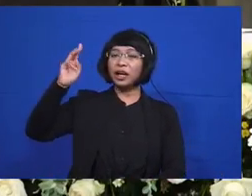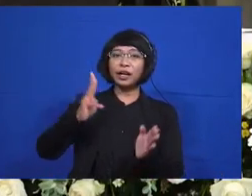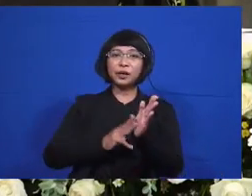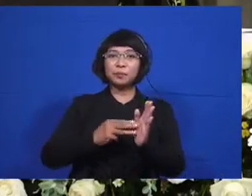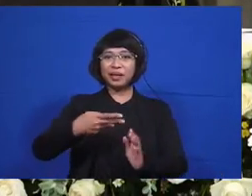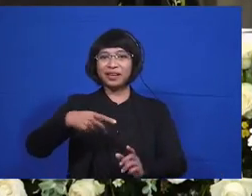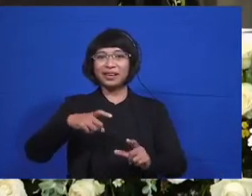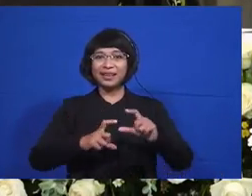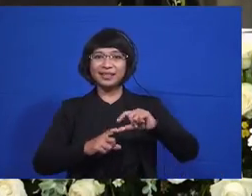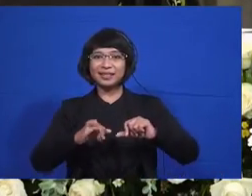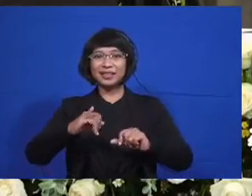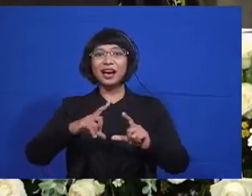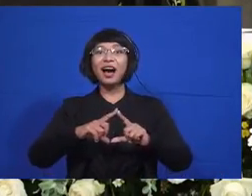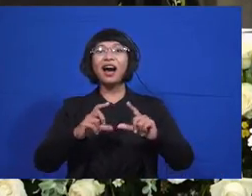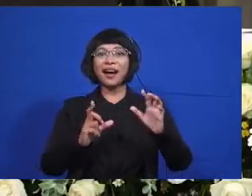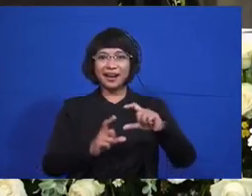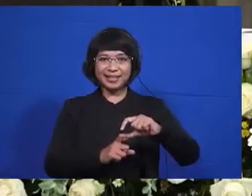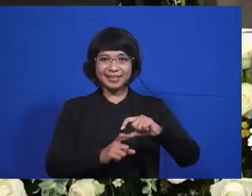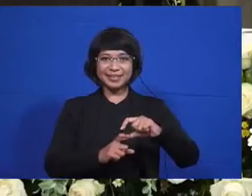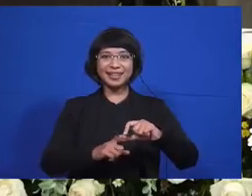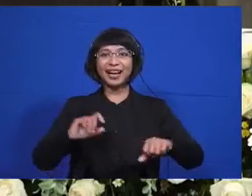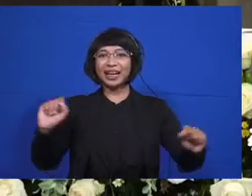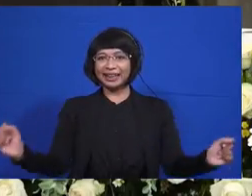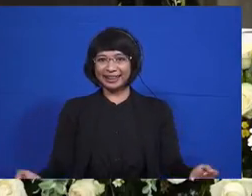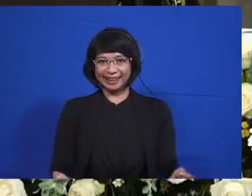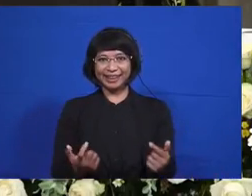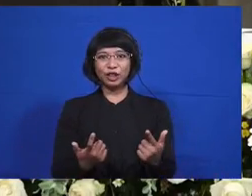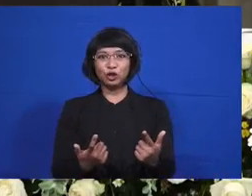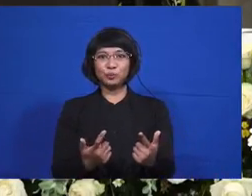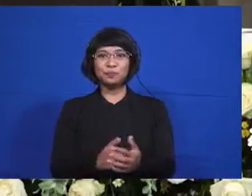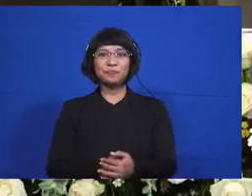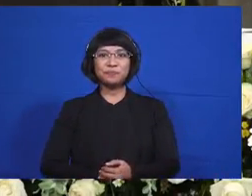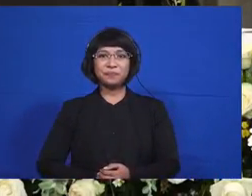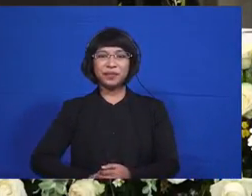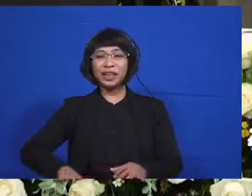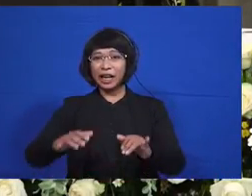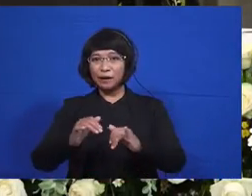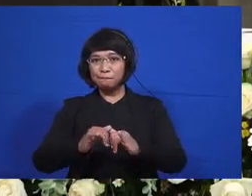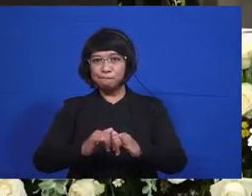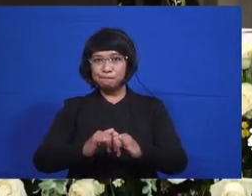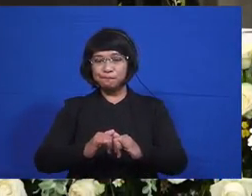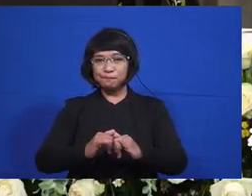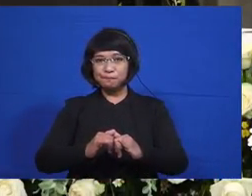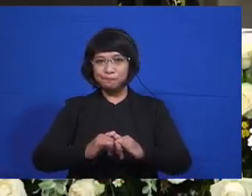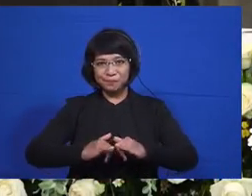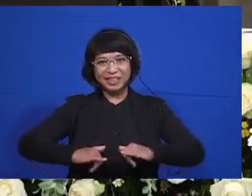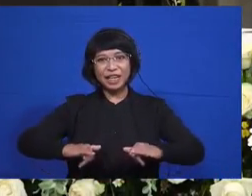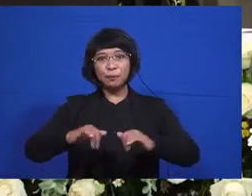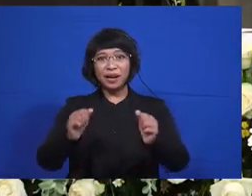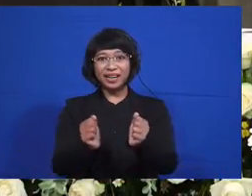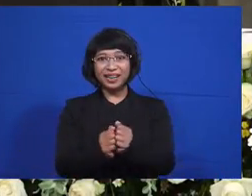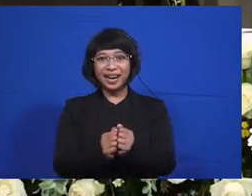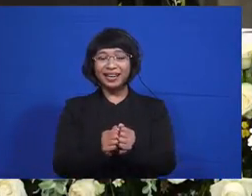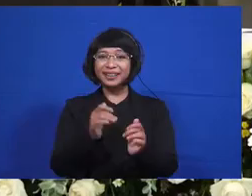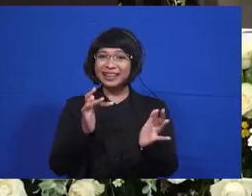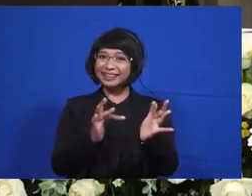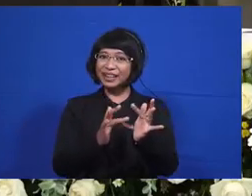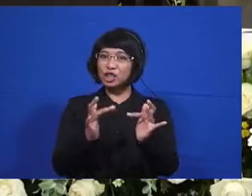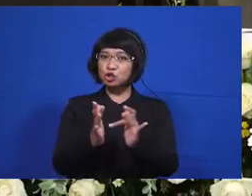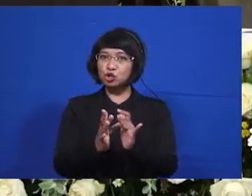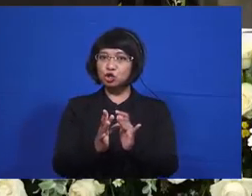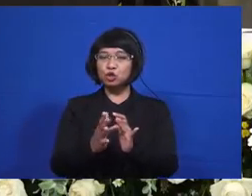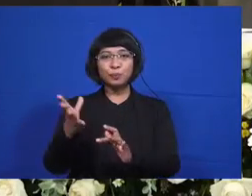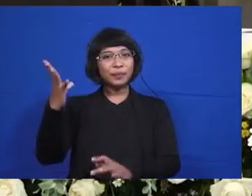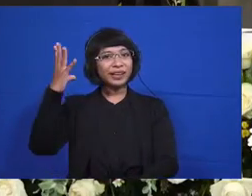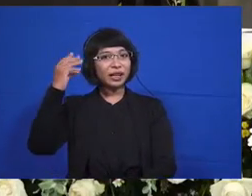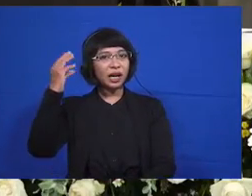Pengenalan Petrus ini semua tentu mengalir dari kebersamaannya dengan Yesus karena senantiasa mendengarkannya